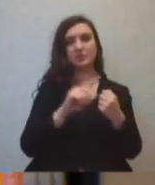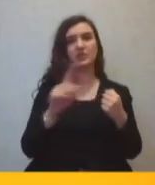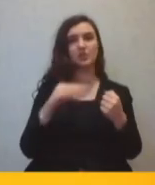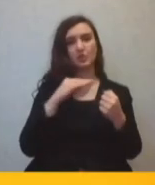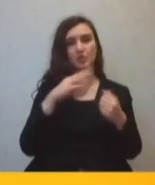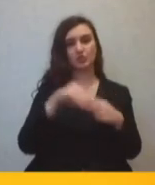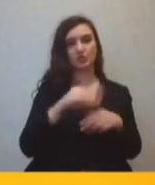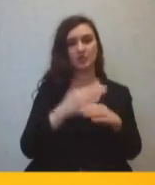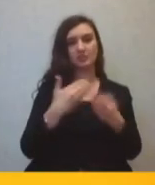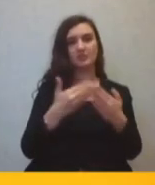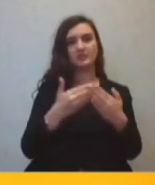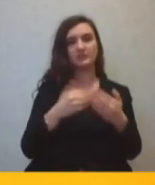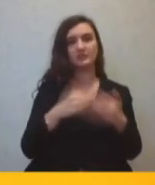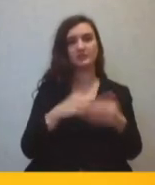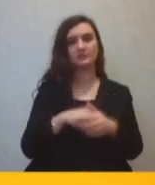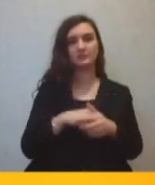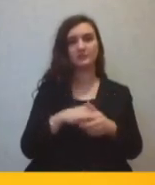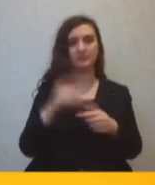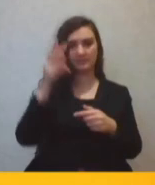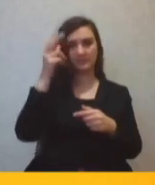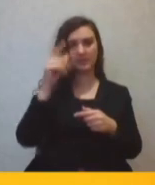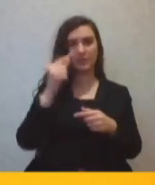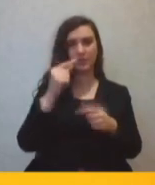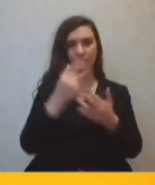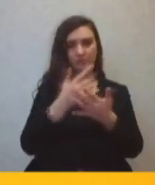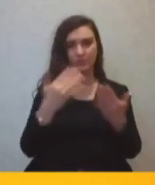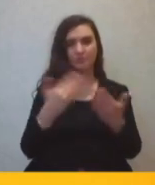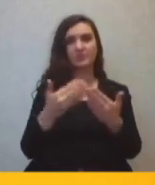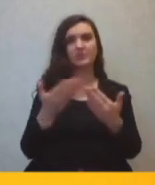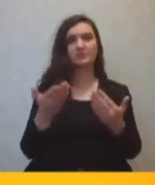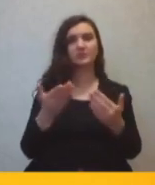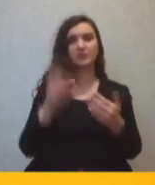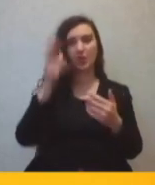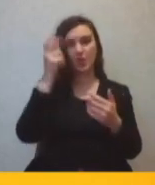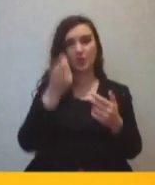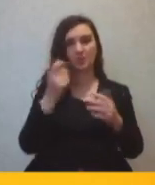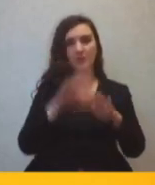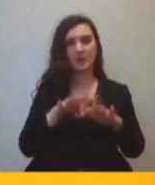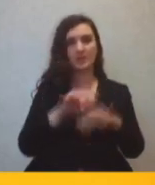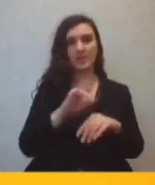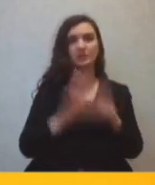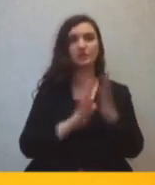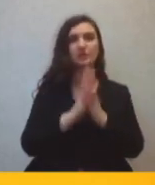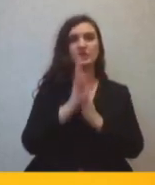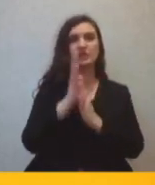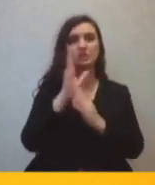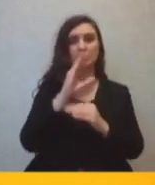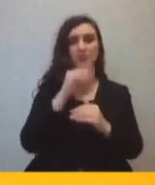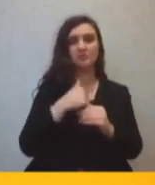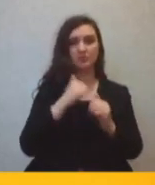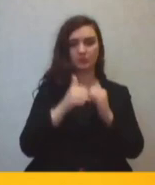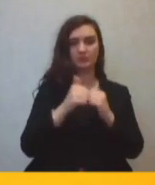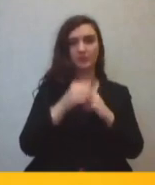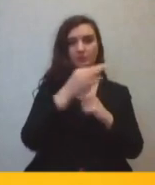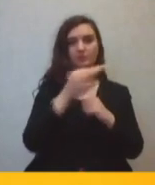ხორცშია. მაგალითად, პარკოსნებში, ან გაგუებულ ხორბალში, ან ჯეჯილში, როდესაც მე